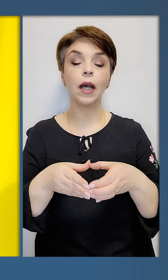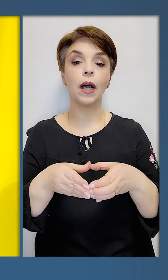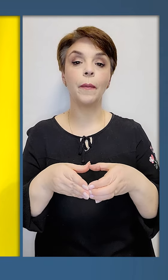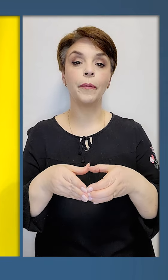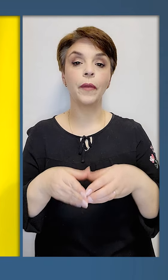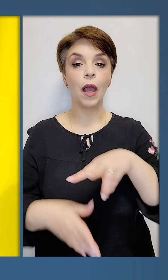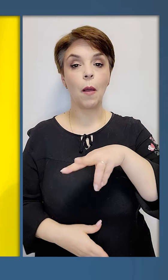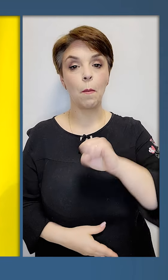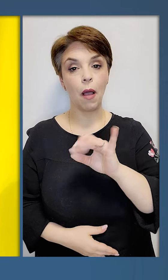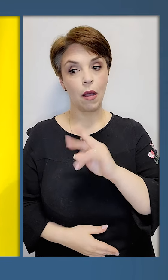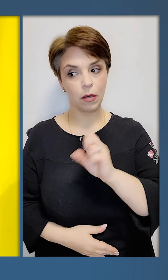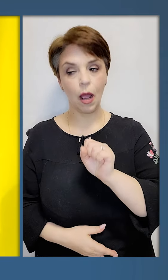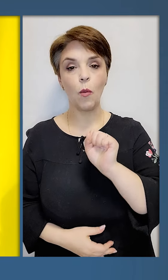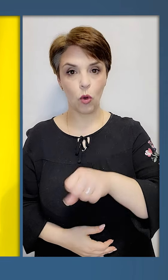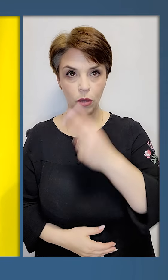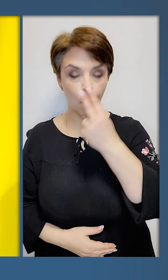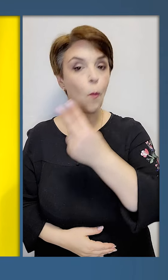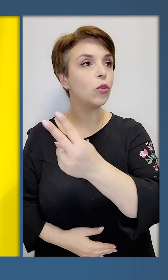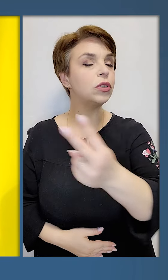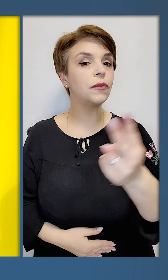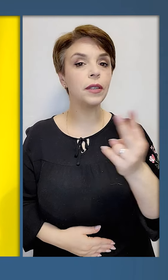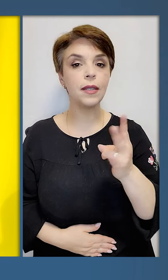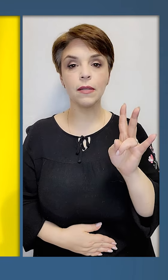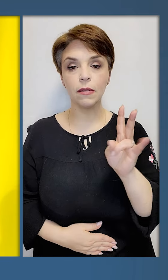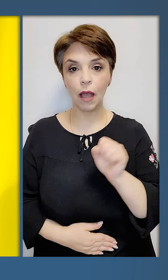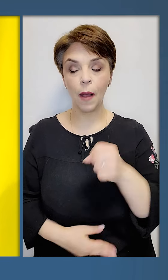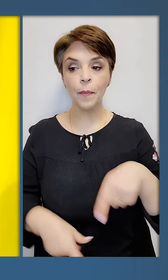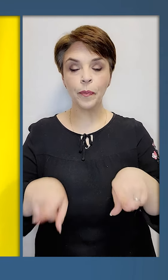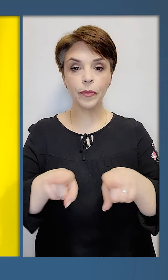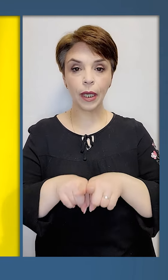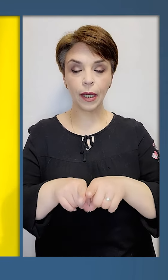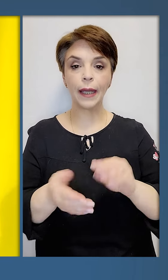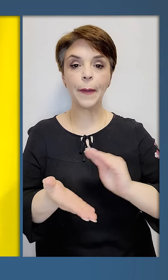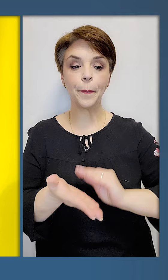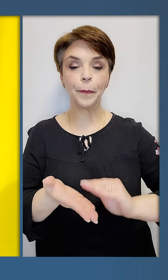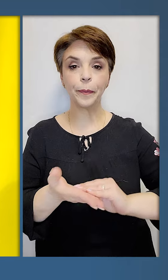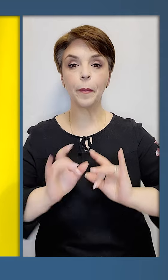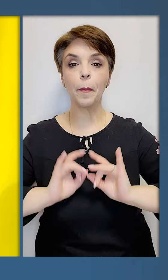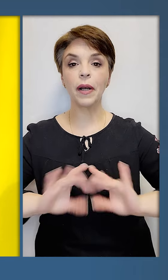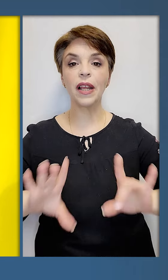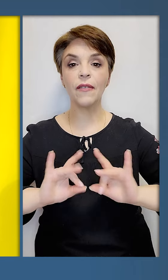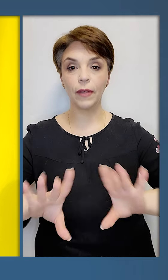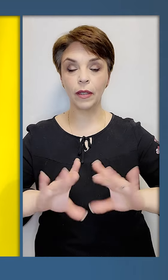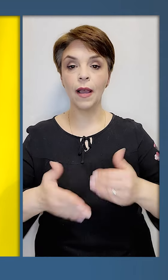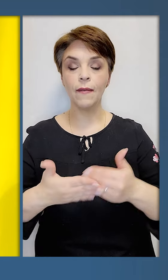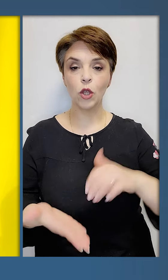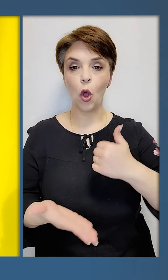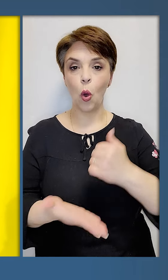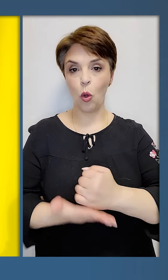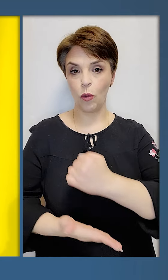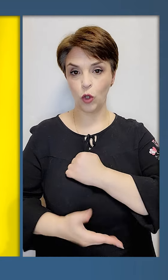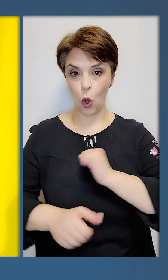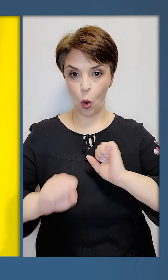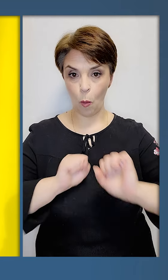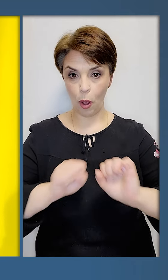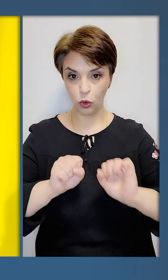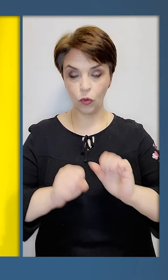команда Марка могла подивитись на такий брифінг від